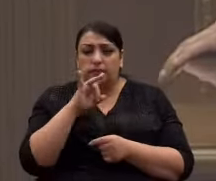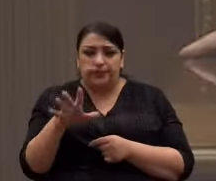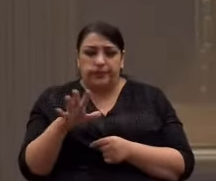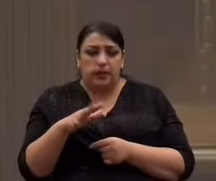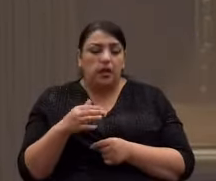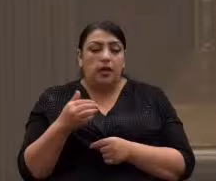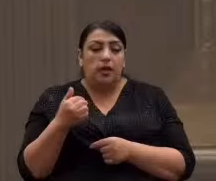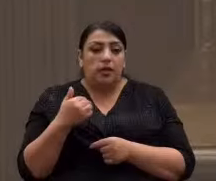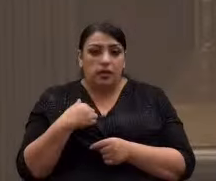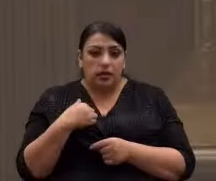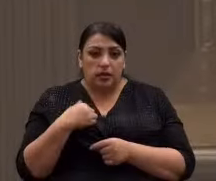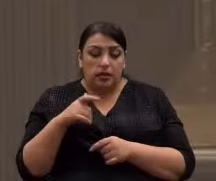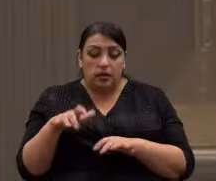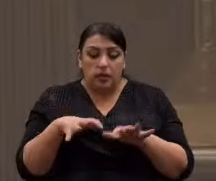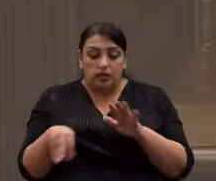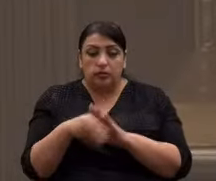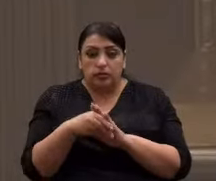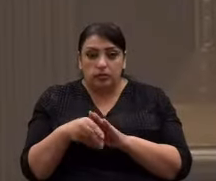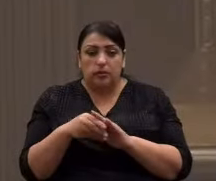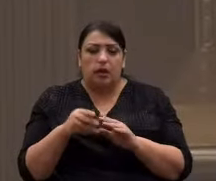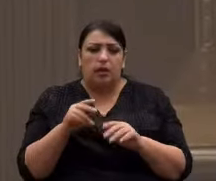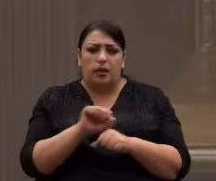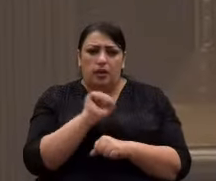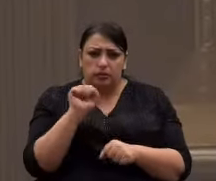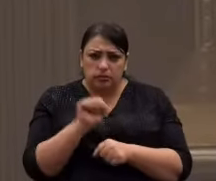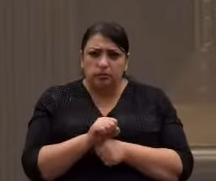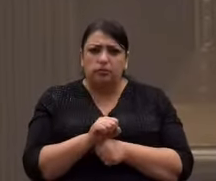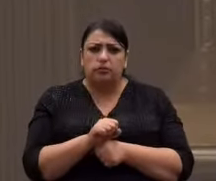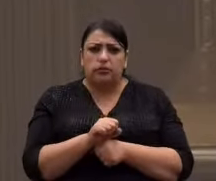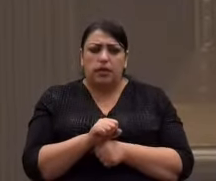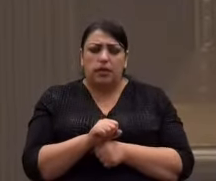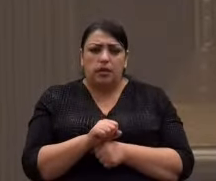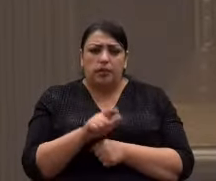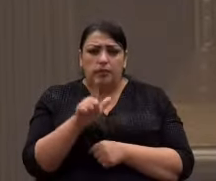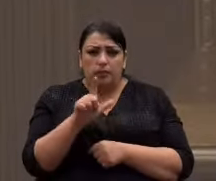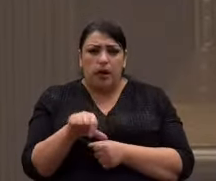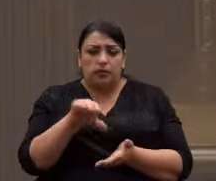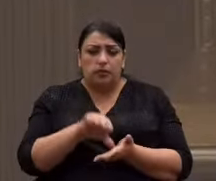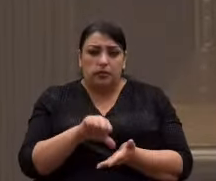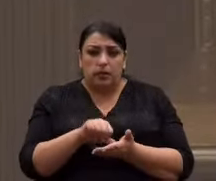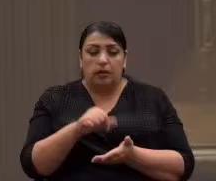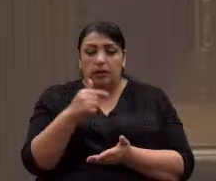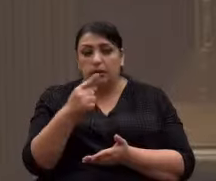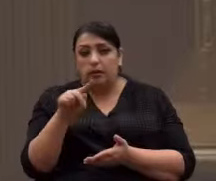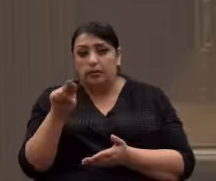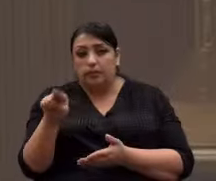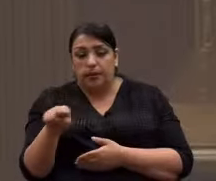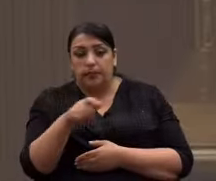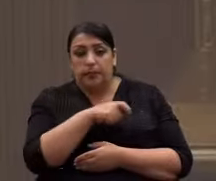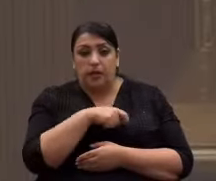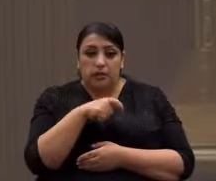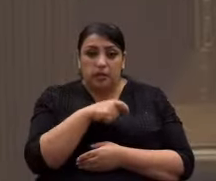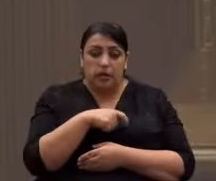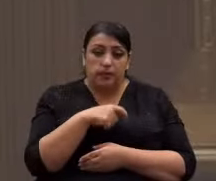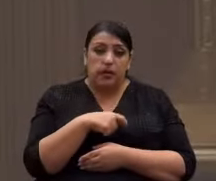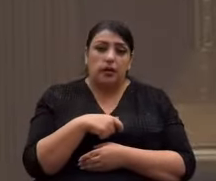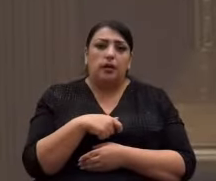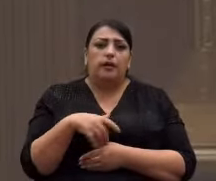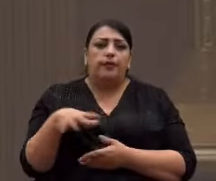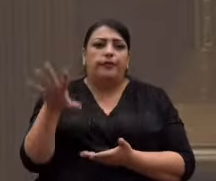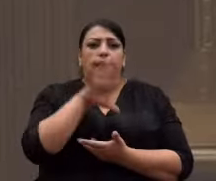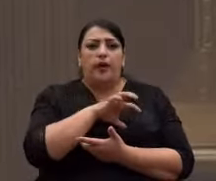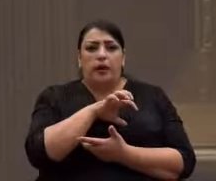են, այստեղ կոռուպցիայի կանխարգելման հանձնաժողովի թեկնածուն, երբ որ ԿՊ-ի պատգամավորները սկսեցին նեղել,